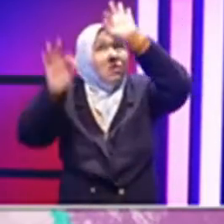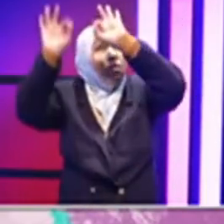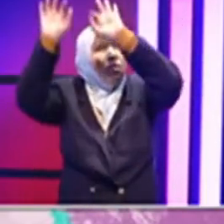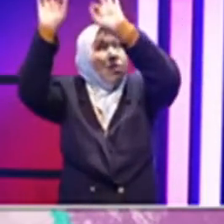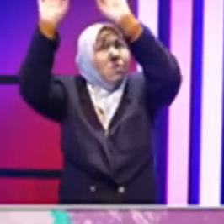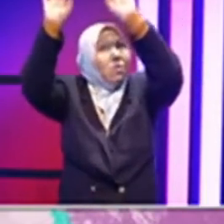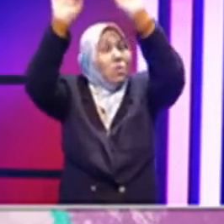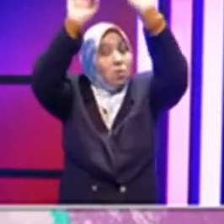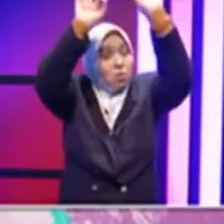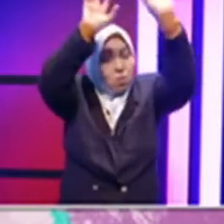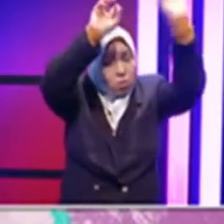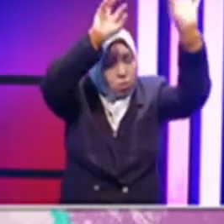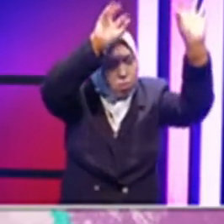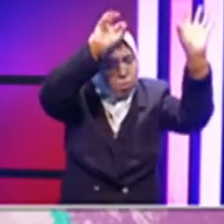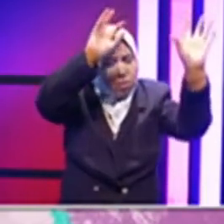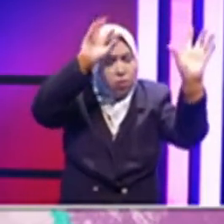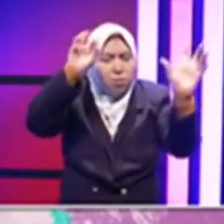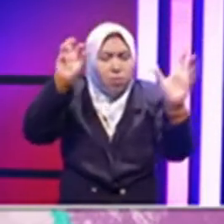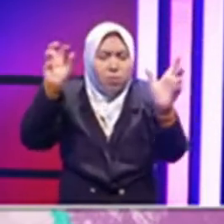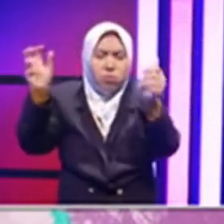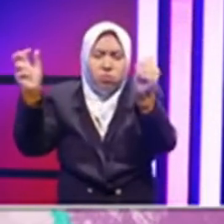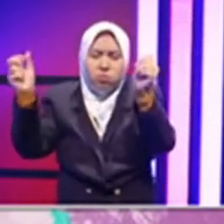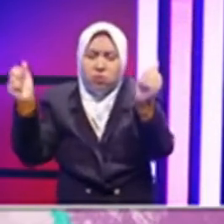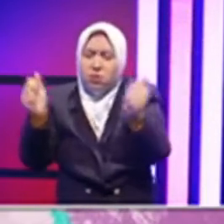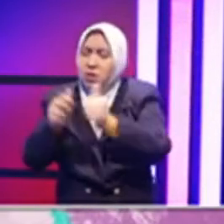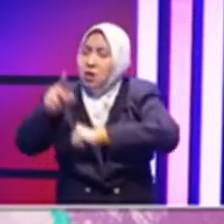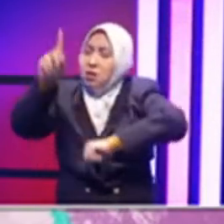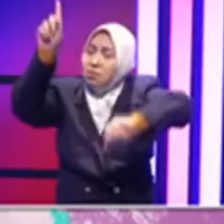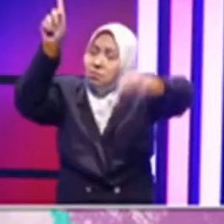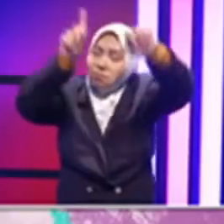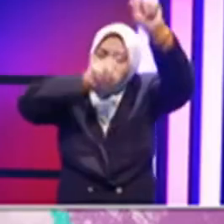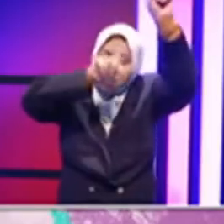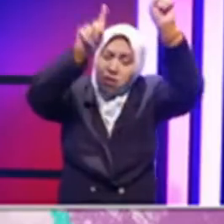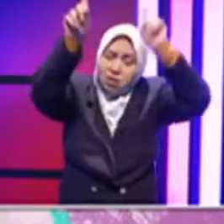وزيناها وما لها من